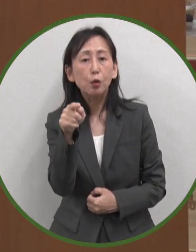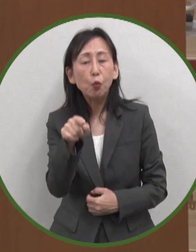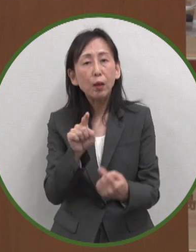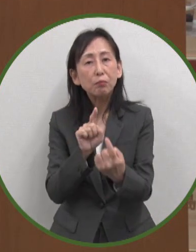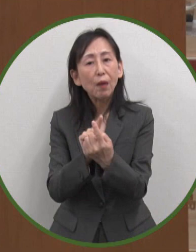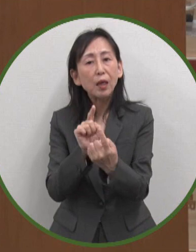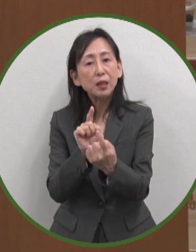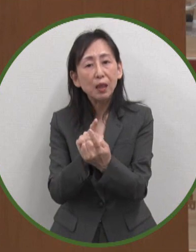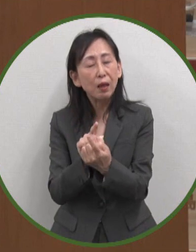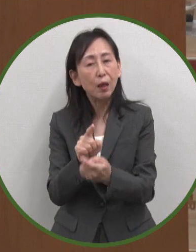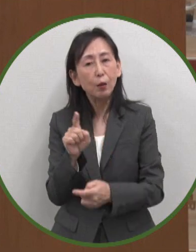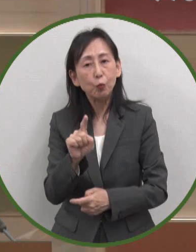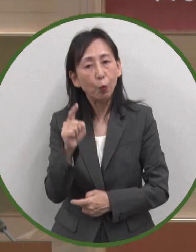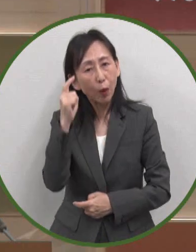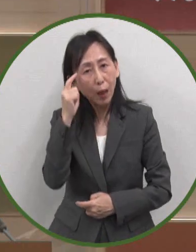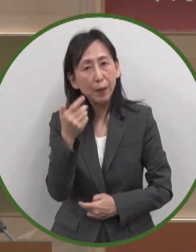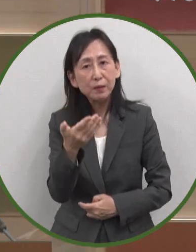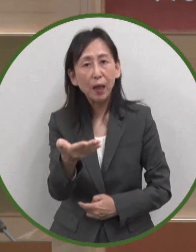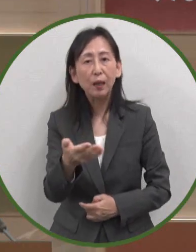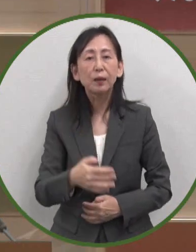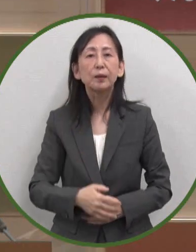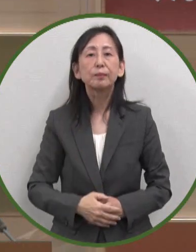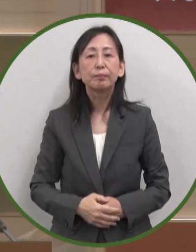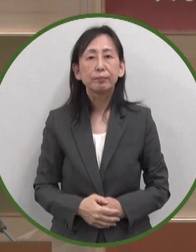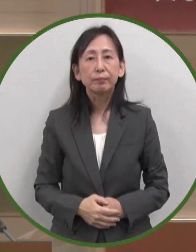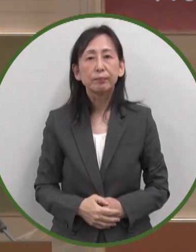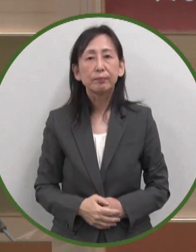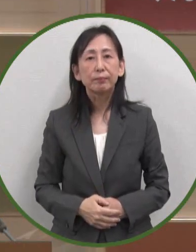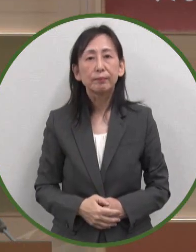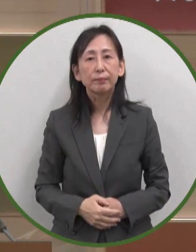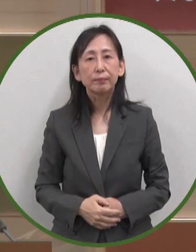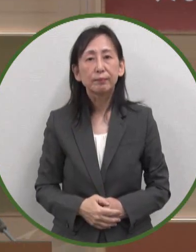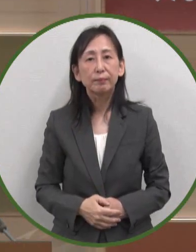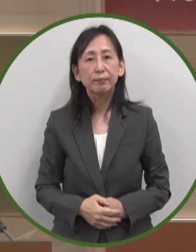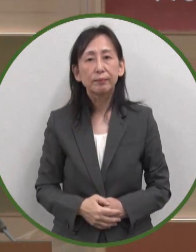意を呼びかけるかというのを一言いただきたいと思います。 はい、やはりですね、